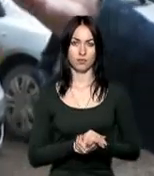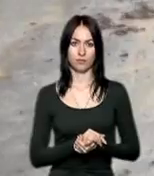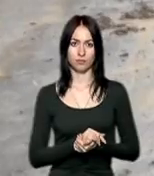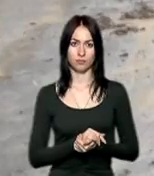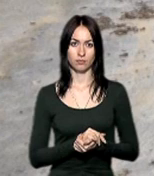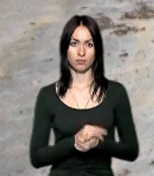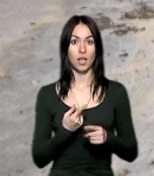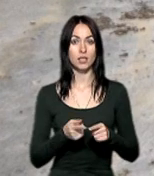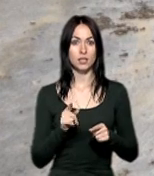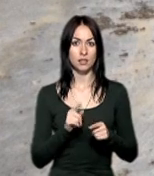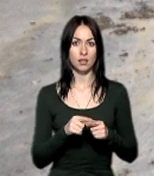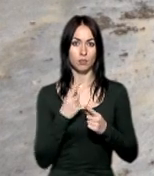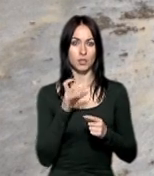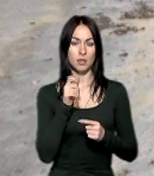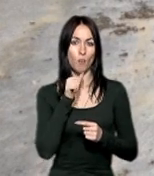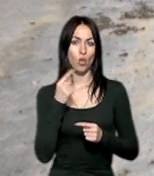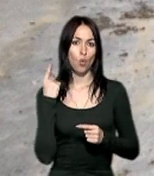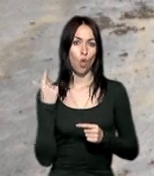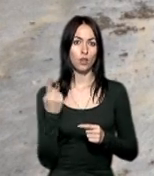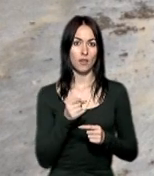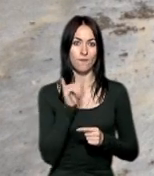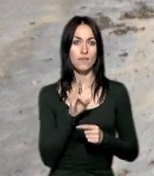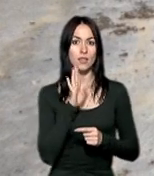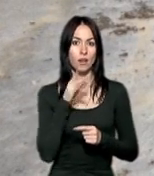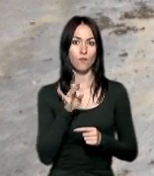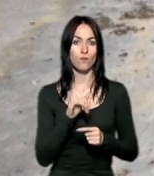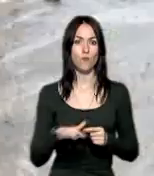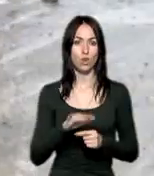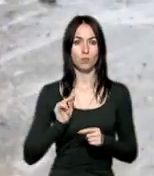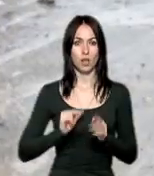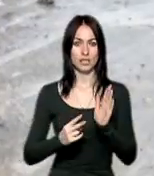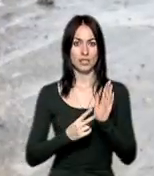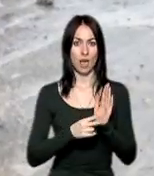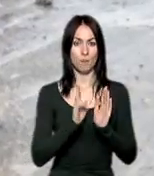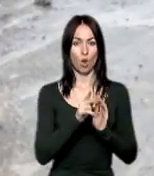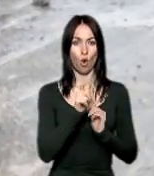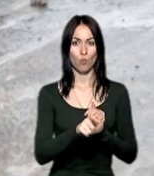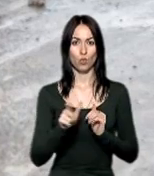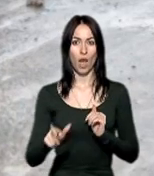хочете. Це розриття тут з минулого тижня. Відранку у дворі працюють семеро комунальників.